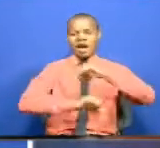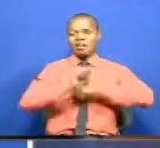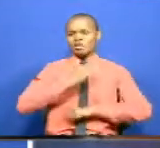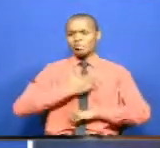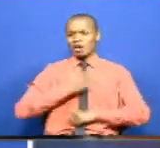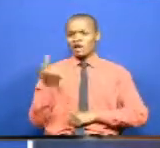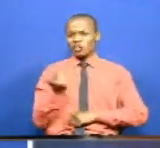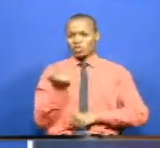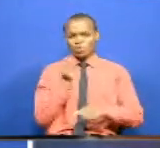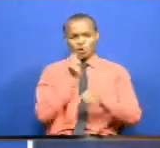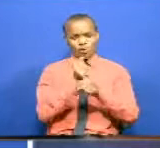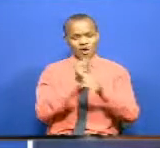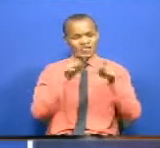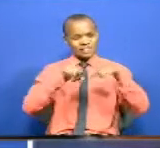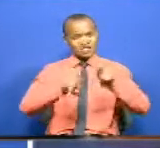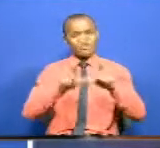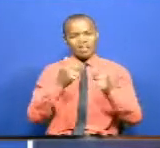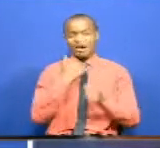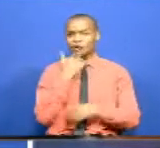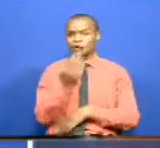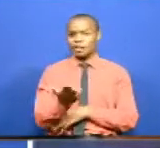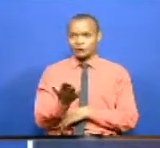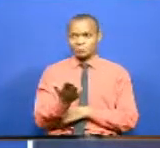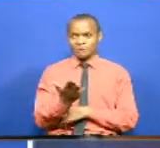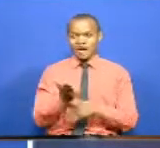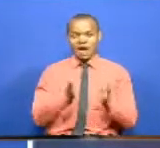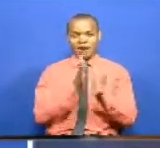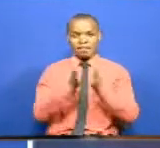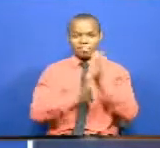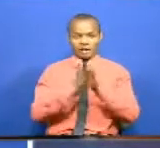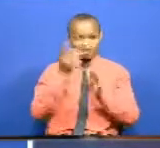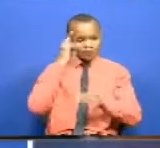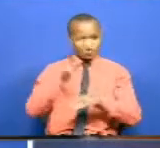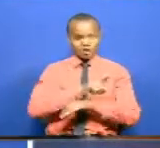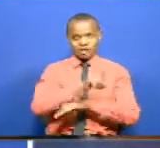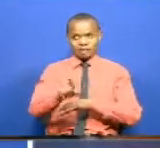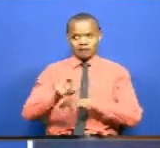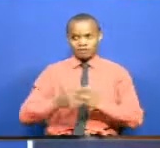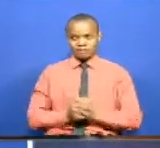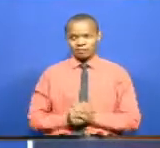Kwani nyinyi katika vichwa yenu hamuna kitu ya kupanga nyinyi hata nyinyi mfanye?